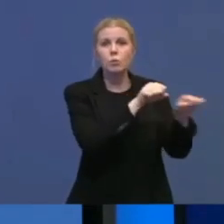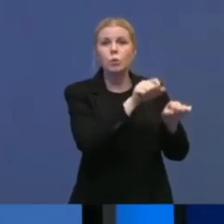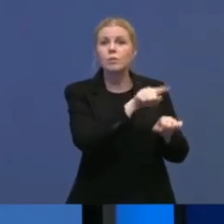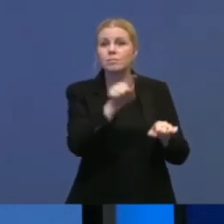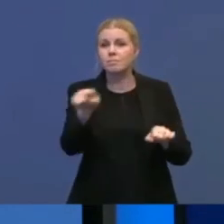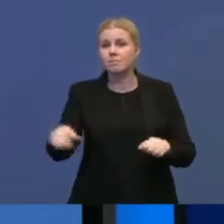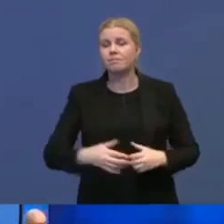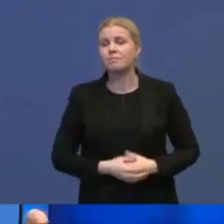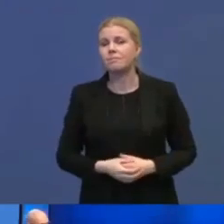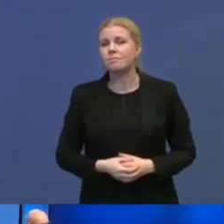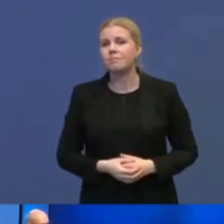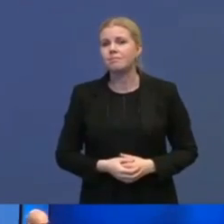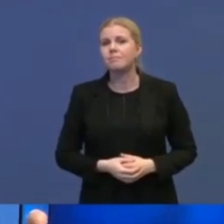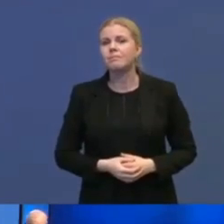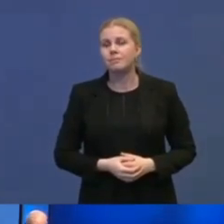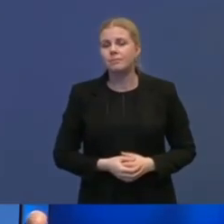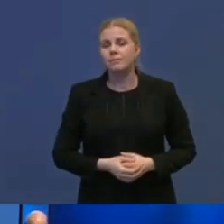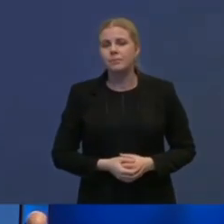olo qebiya digmoyinka.